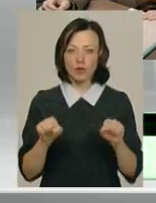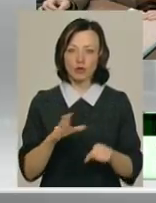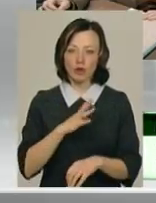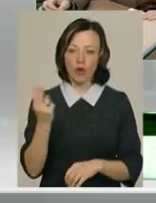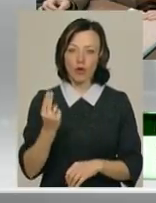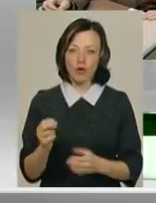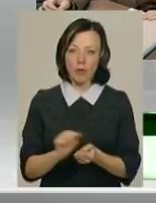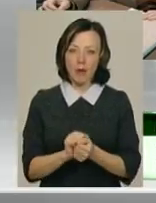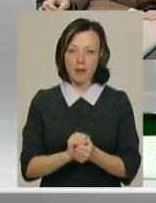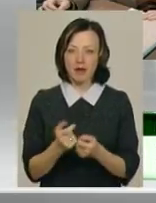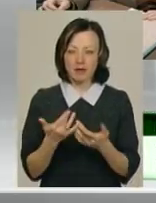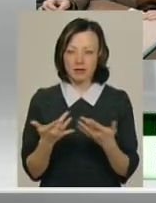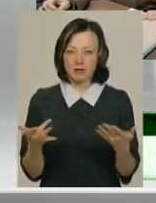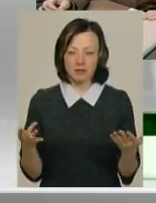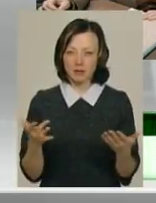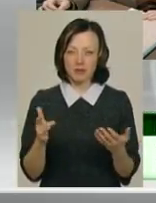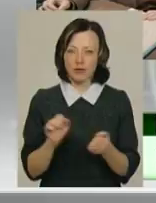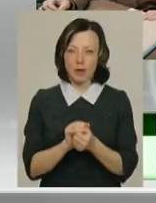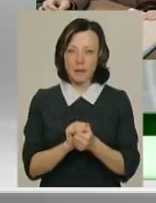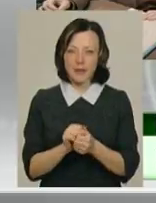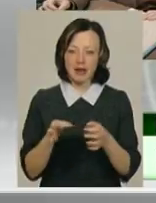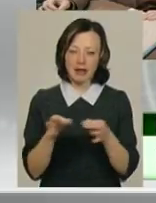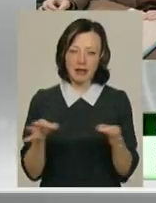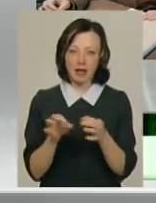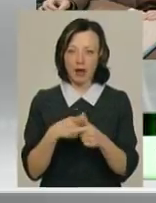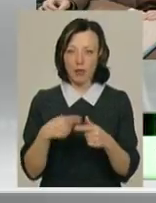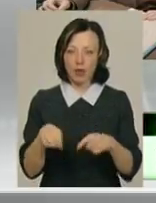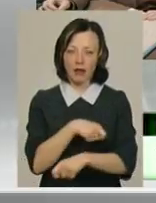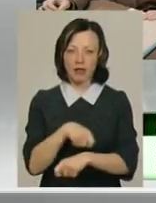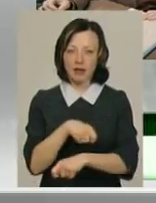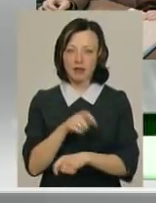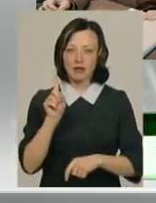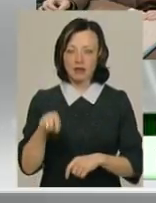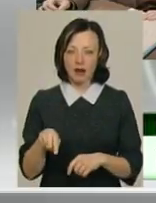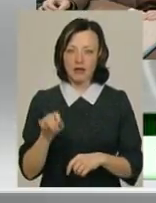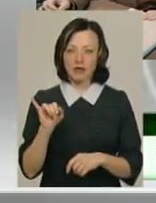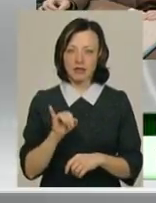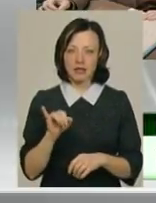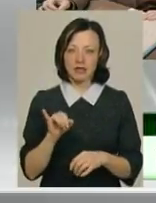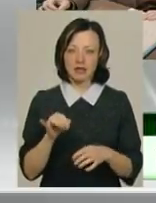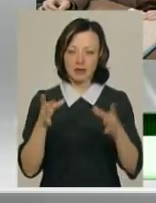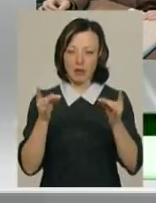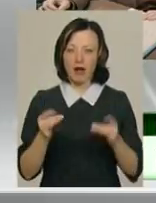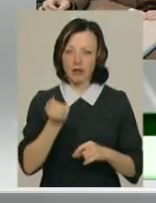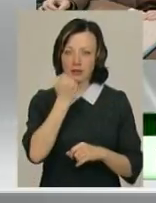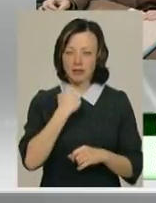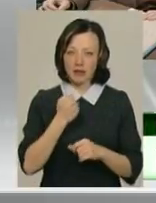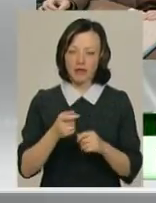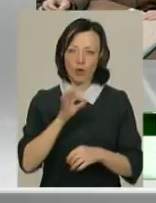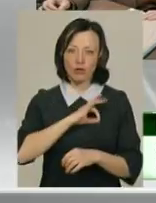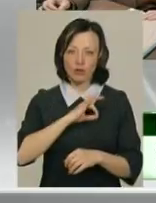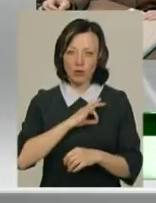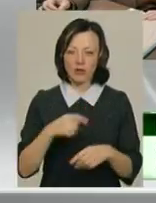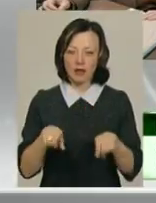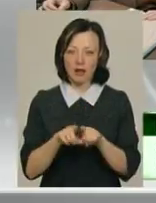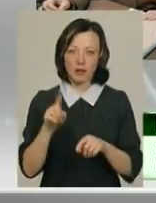кольоровий папір, будь-яка гофрирована бумага, там якісь нитки або тканина, навіть і целофанові пакети. Тобто використовувати